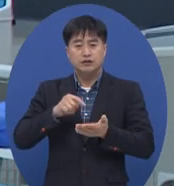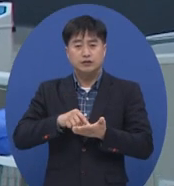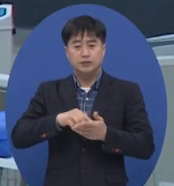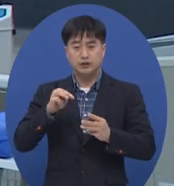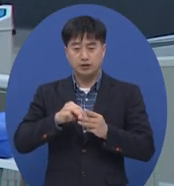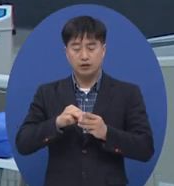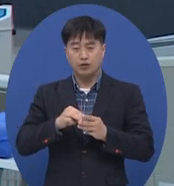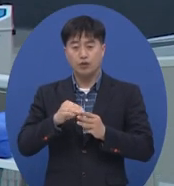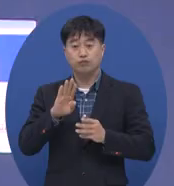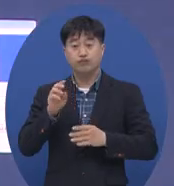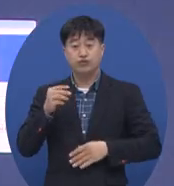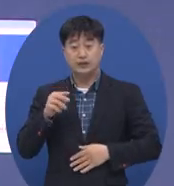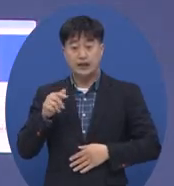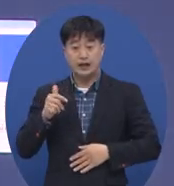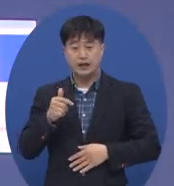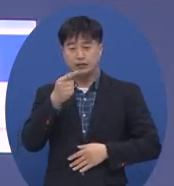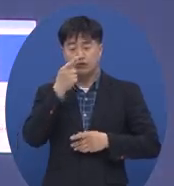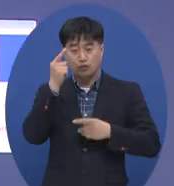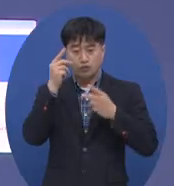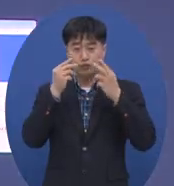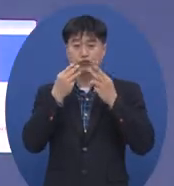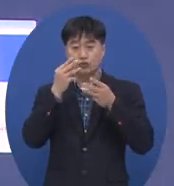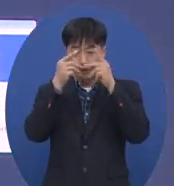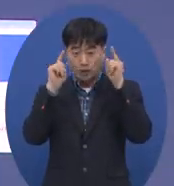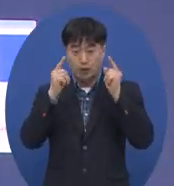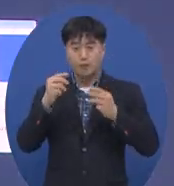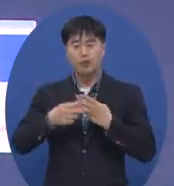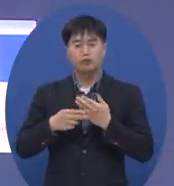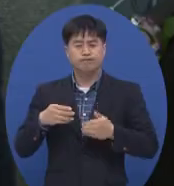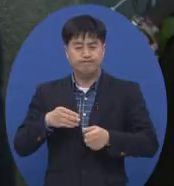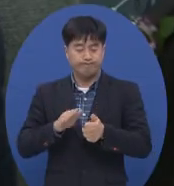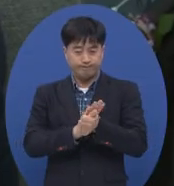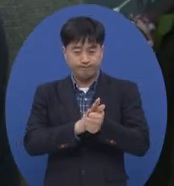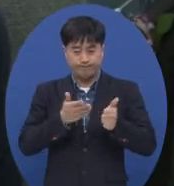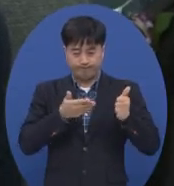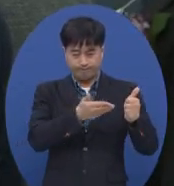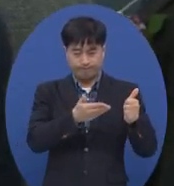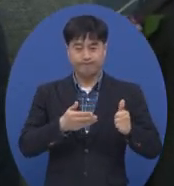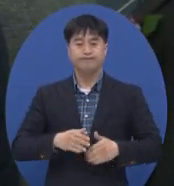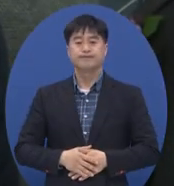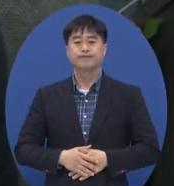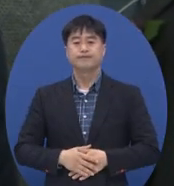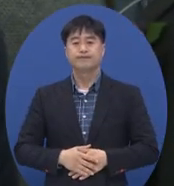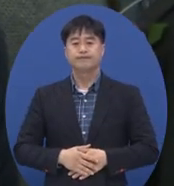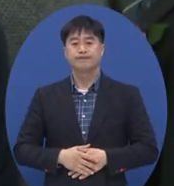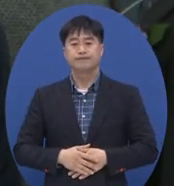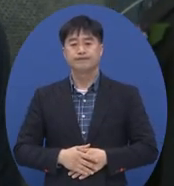는 분 남서울대 병원과의 협업으로 특화된 서비스가 제공될 예정입니다